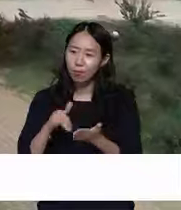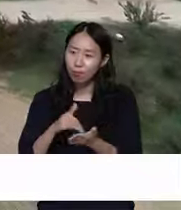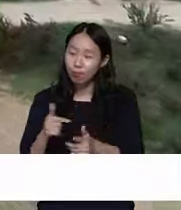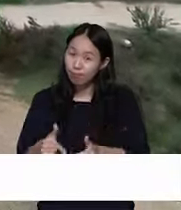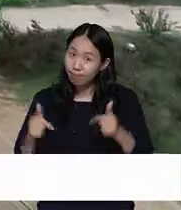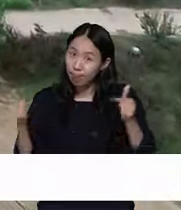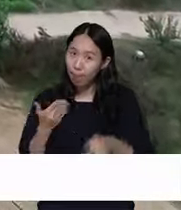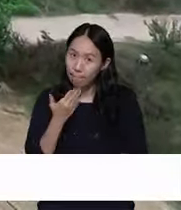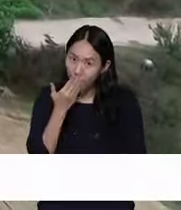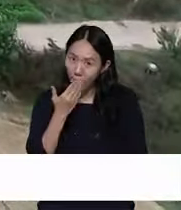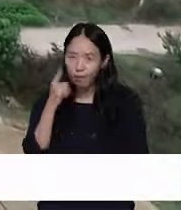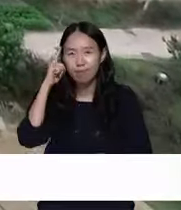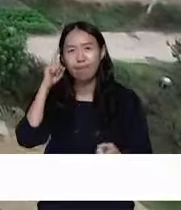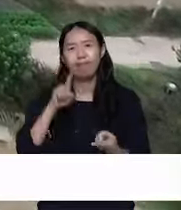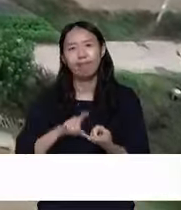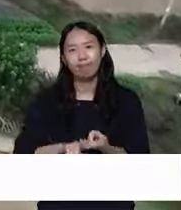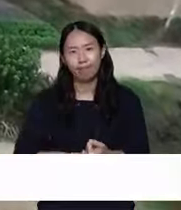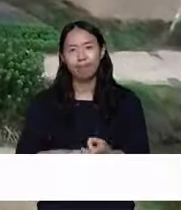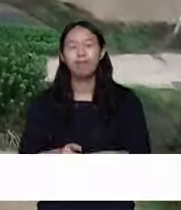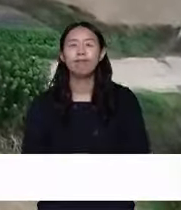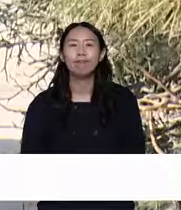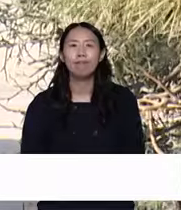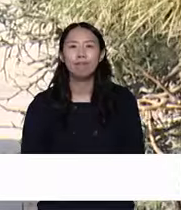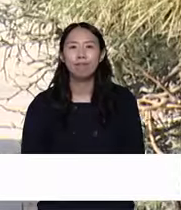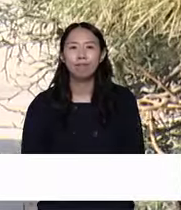주목됩니다 KBC 이상입니다